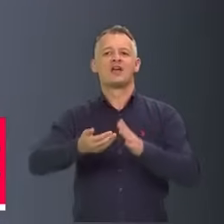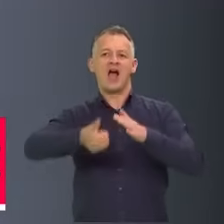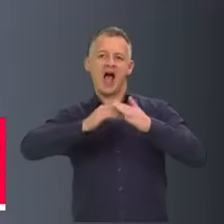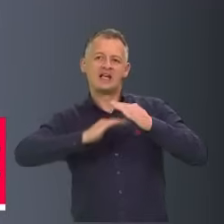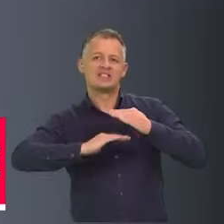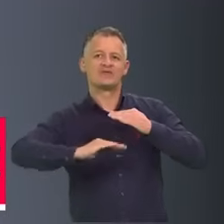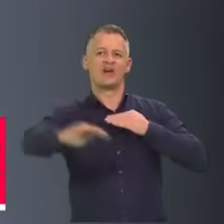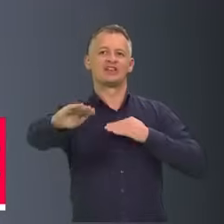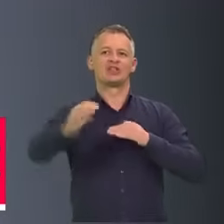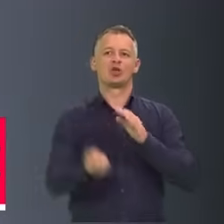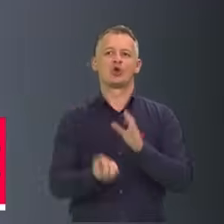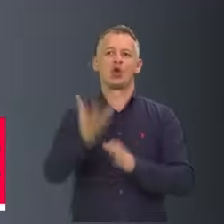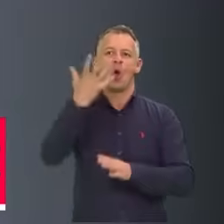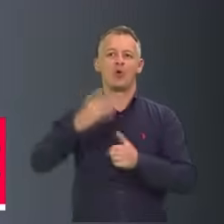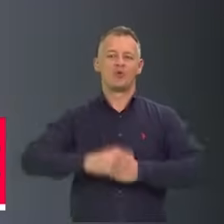asfalt nou,